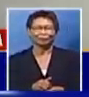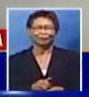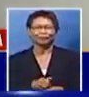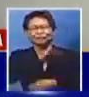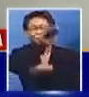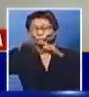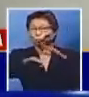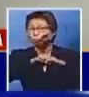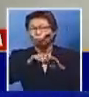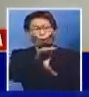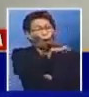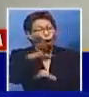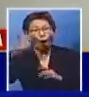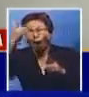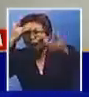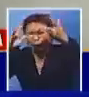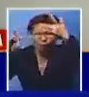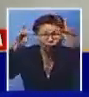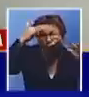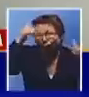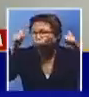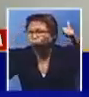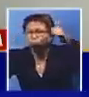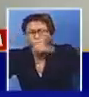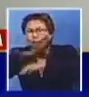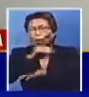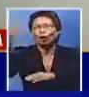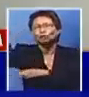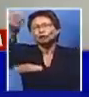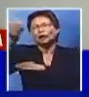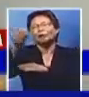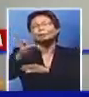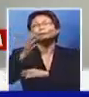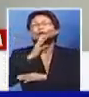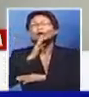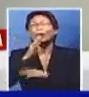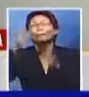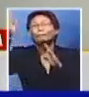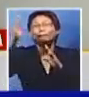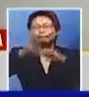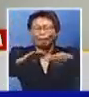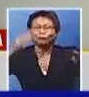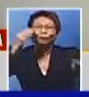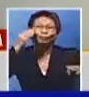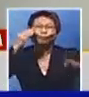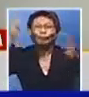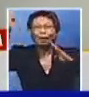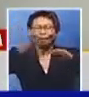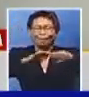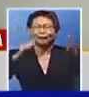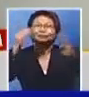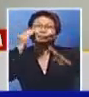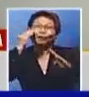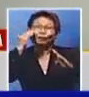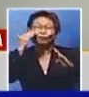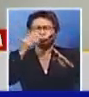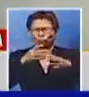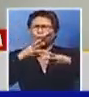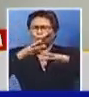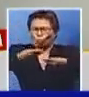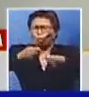semua pintar-pintar, mereka bercakap bahasa Melayu lancar dan